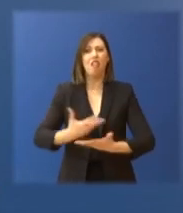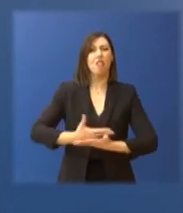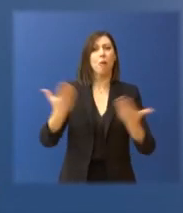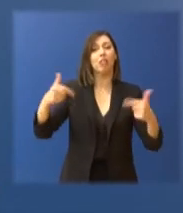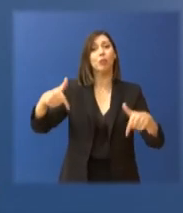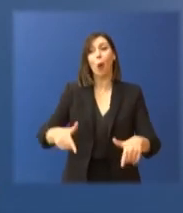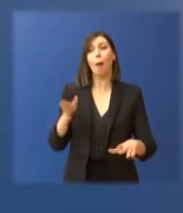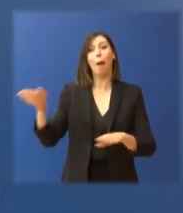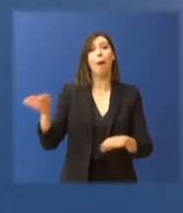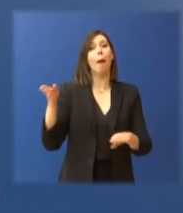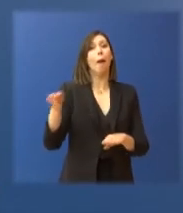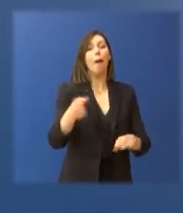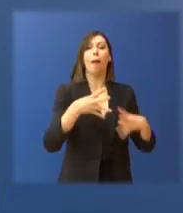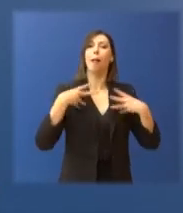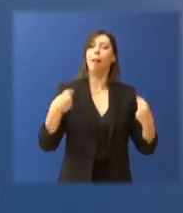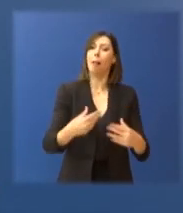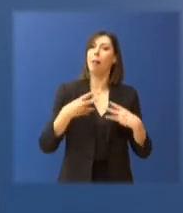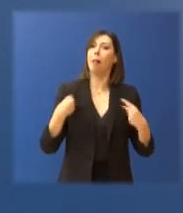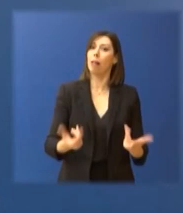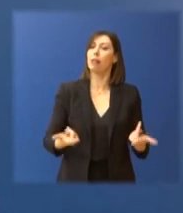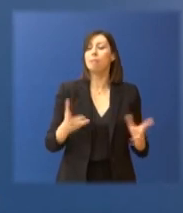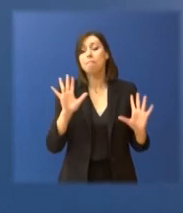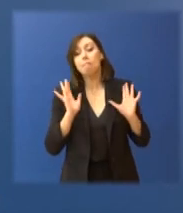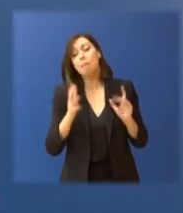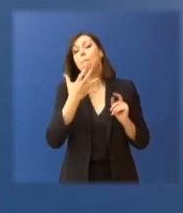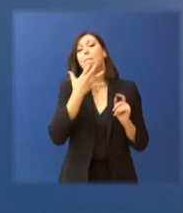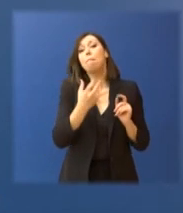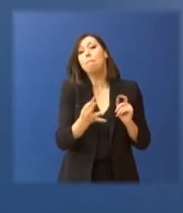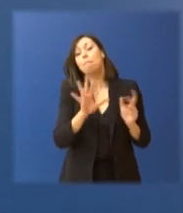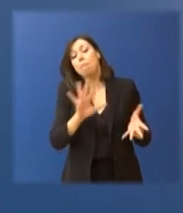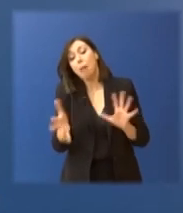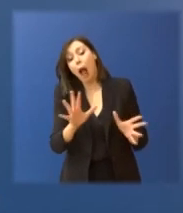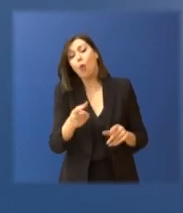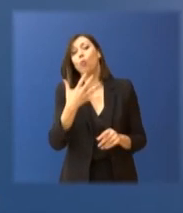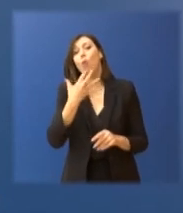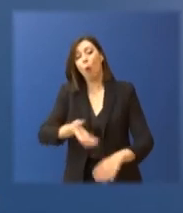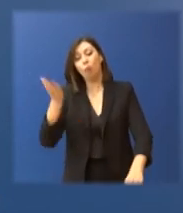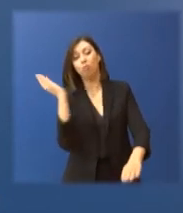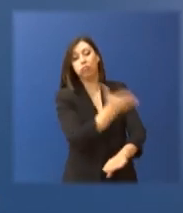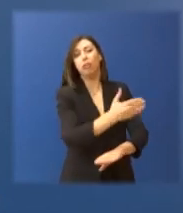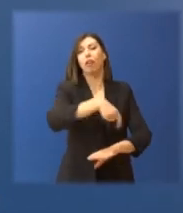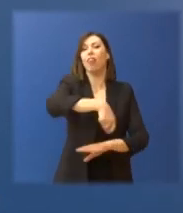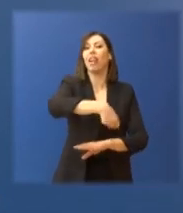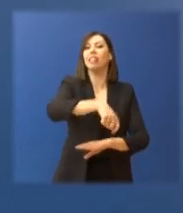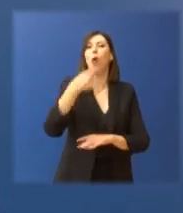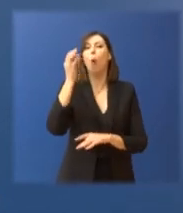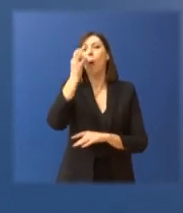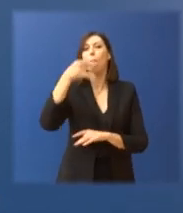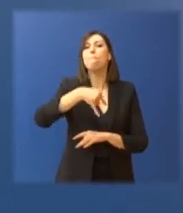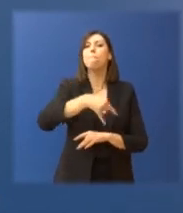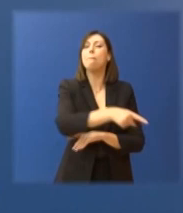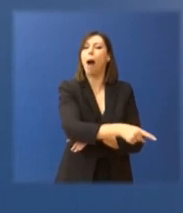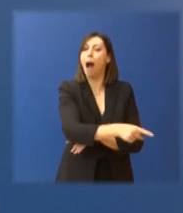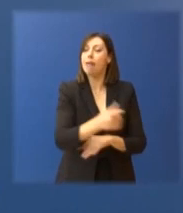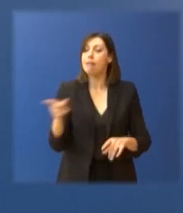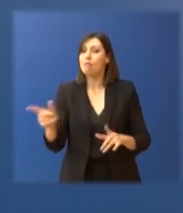αναζητά απεγνωσμένα τρόπο αλλαγής της ατζέντας μετά την ομόφωνη καταδίκη από το ειδικό δικαστήριο του στενού του συνεργάτη, είτε γιατί θέλει καθαρό